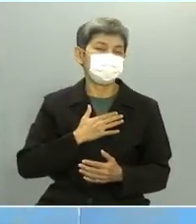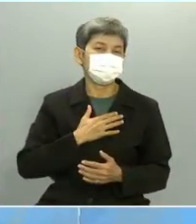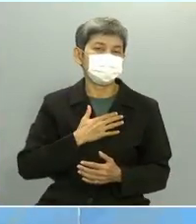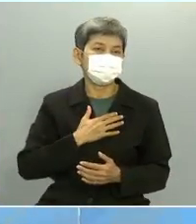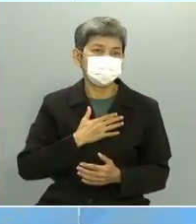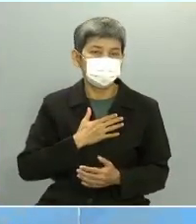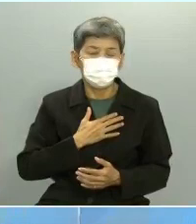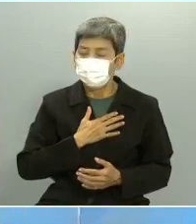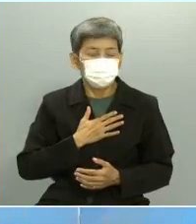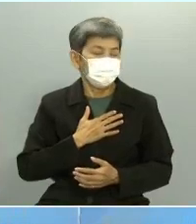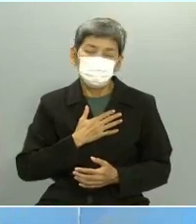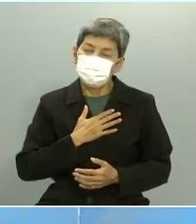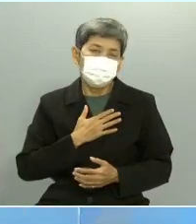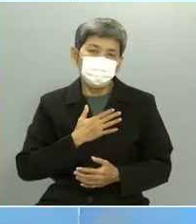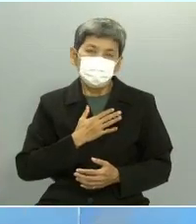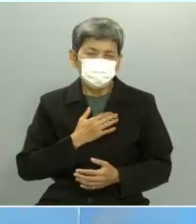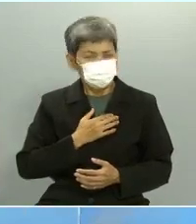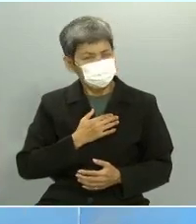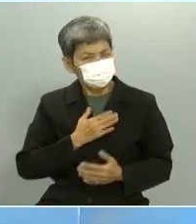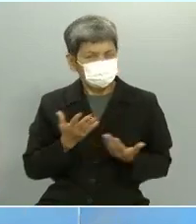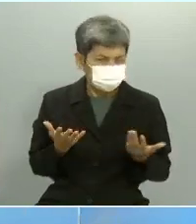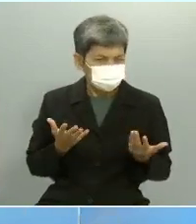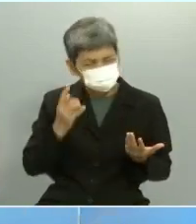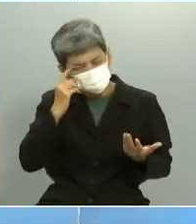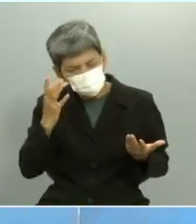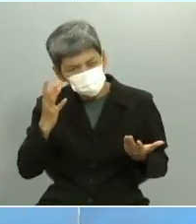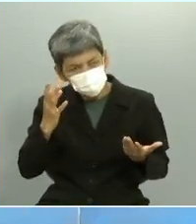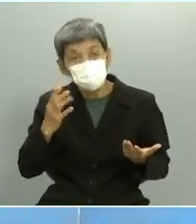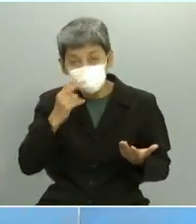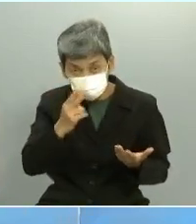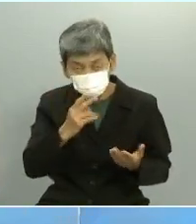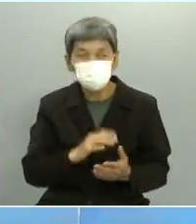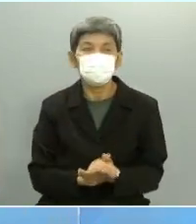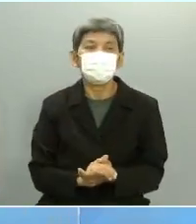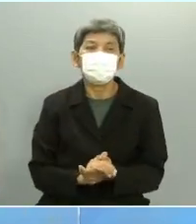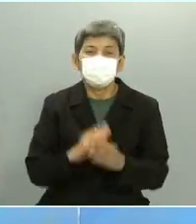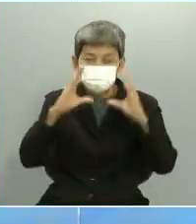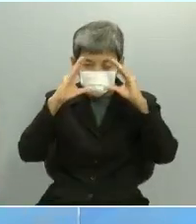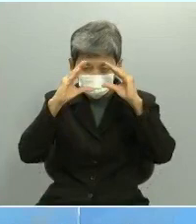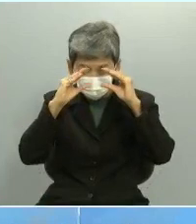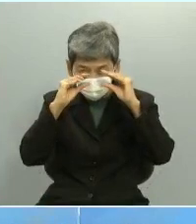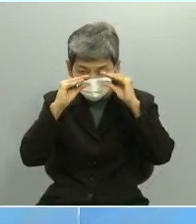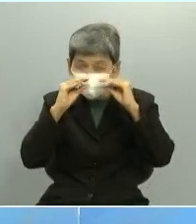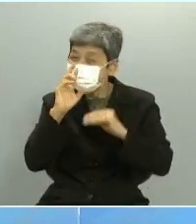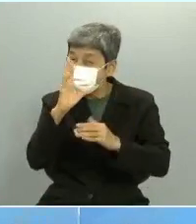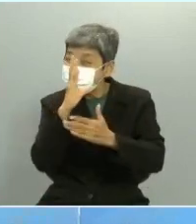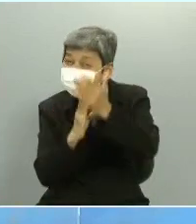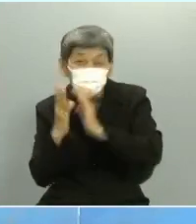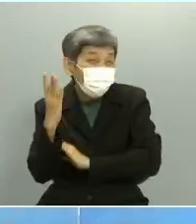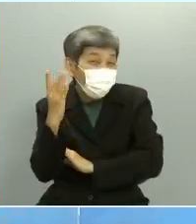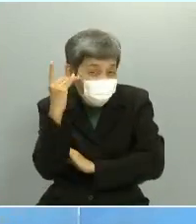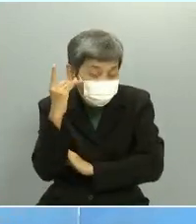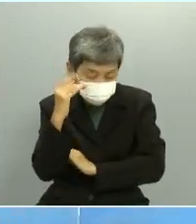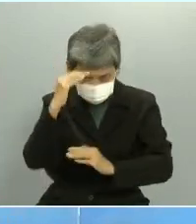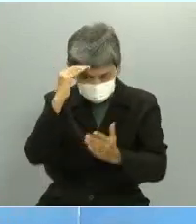ๆหลอนเรายังไม่ยืนยันว่าหลอนจากอะไรแต่เที่ยงคืนครึ่งที่ผ่านมานี่เองเมื่อคืนนี่เองต